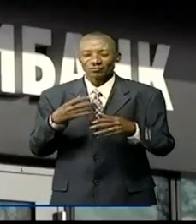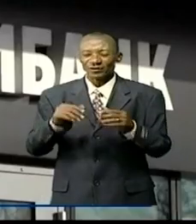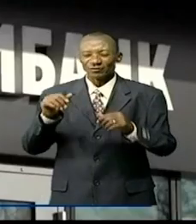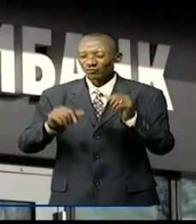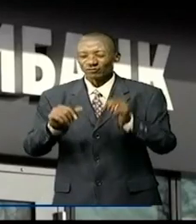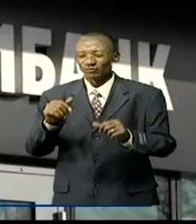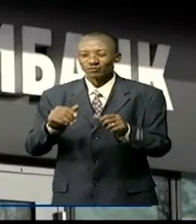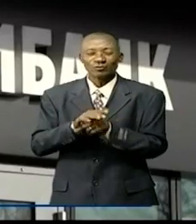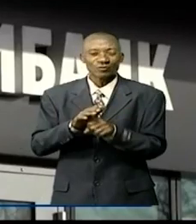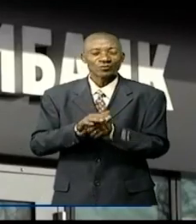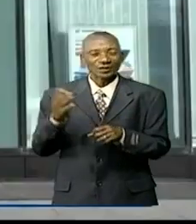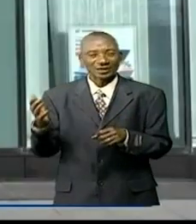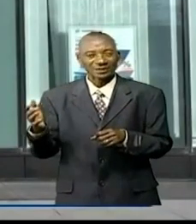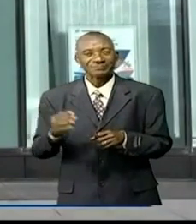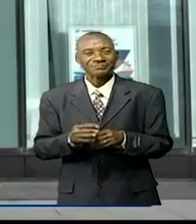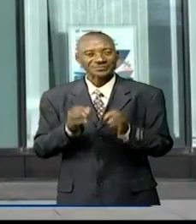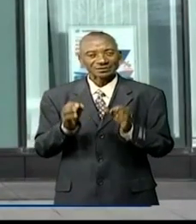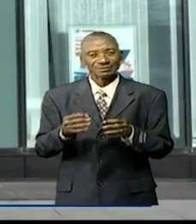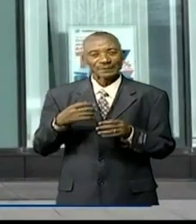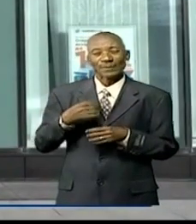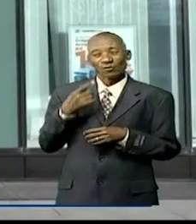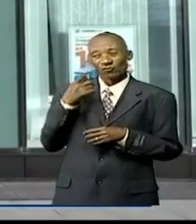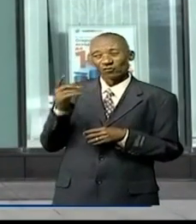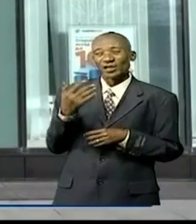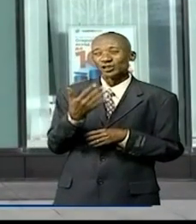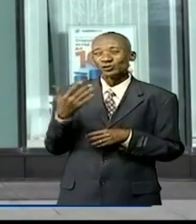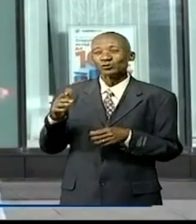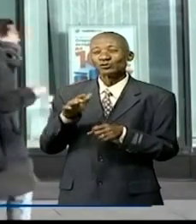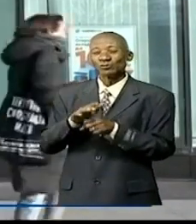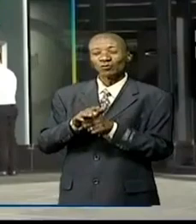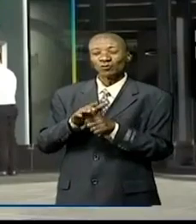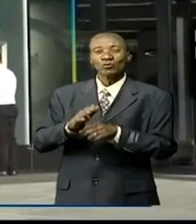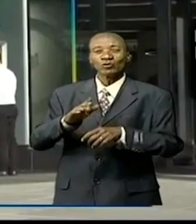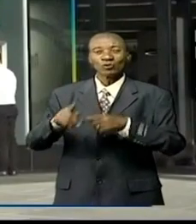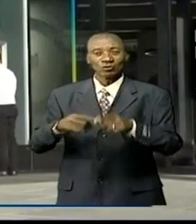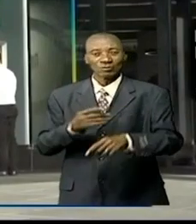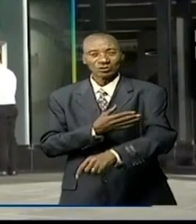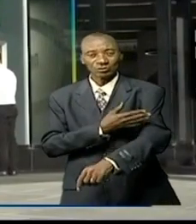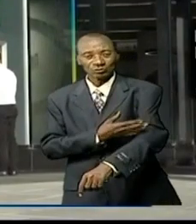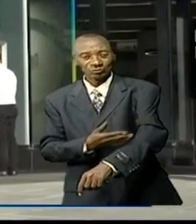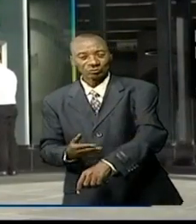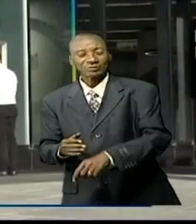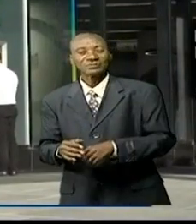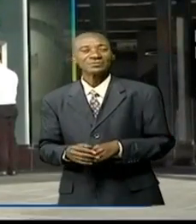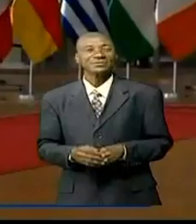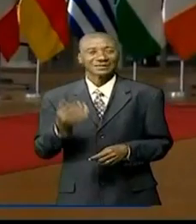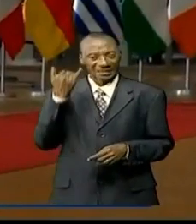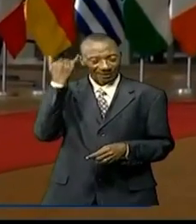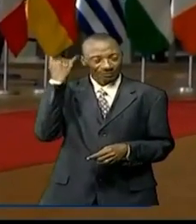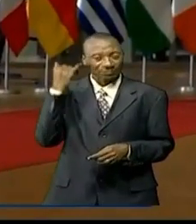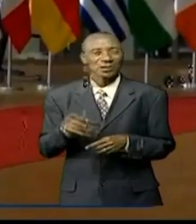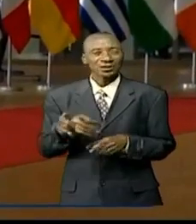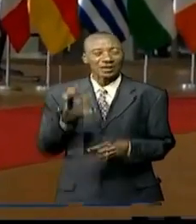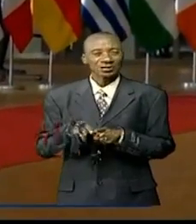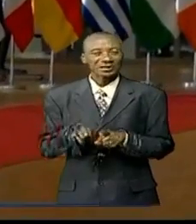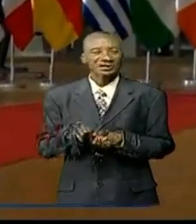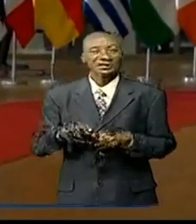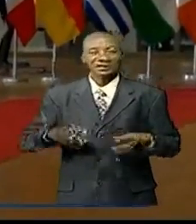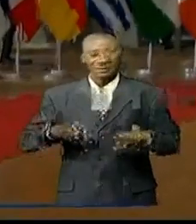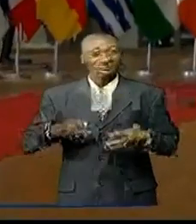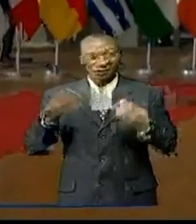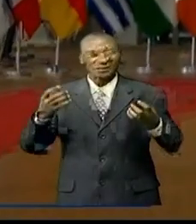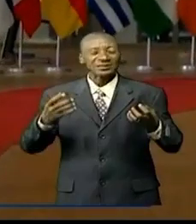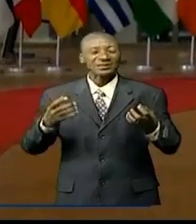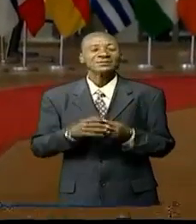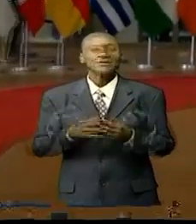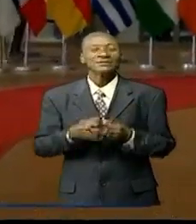conséquences sont déjà palpables avec la chute de marchés russes. L'Allemagne, dépendant pourtant du gaz russe, est l'un des rares pays qui brise la glace